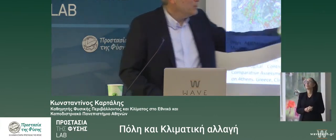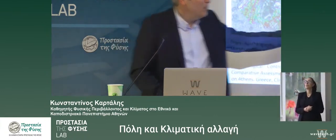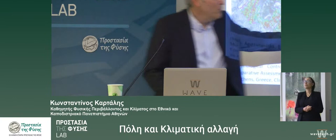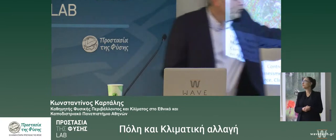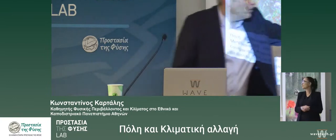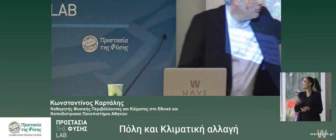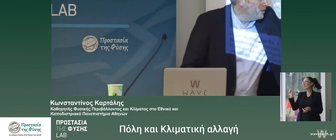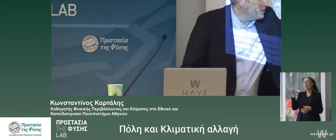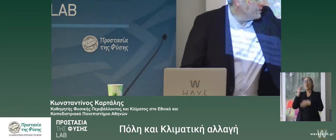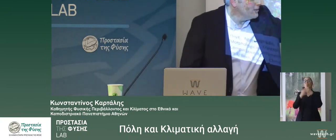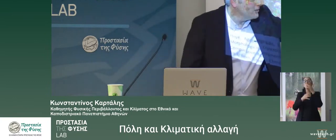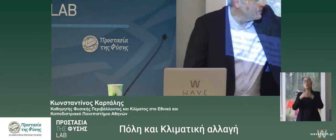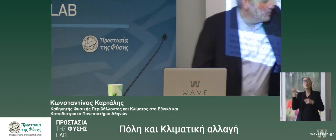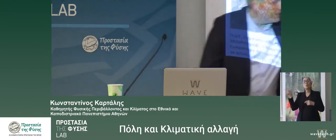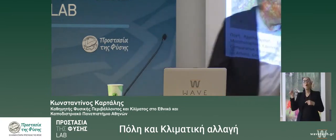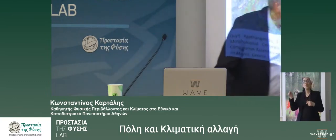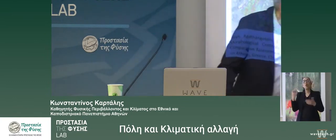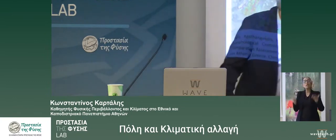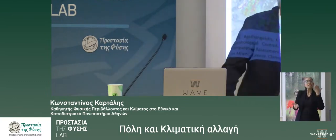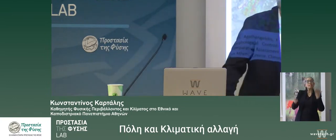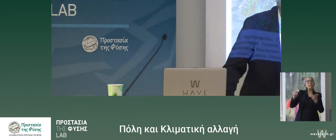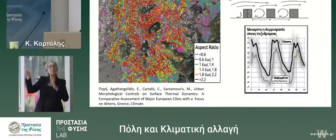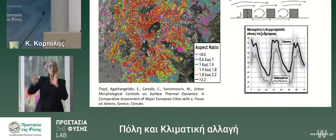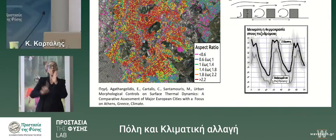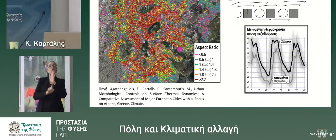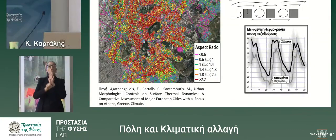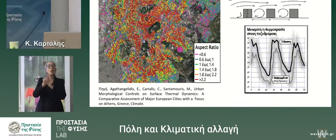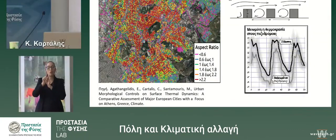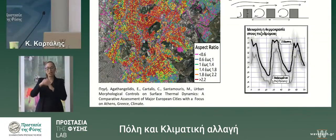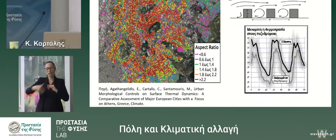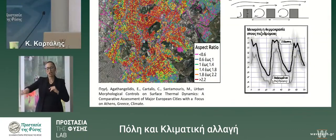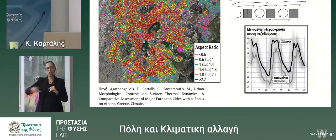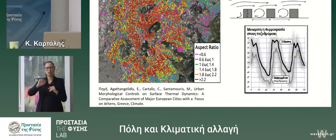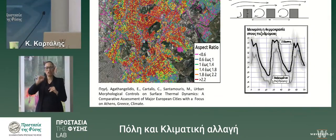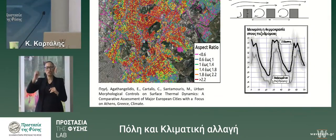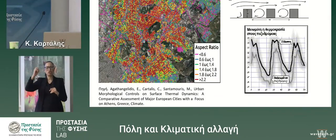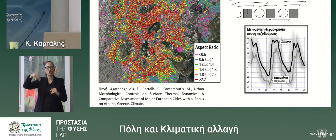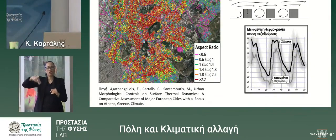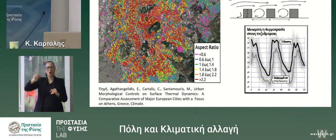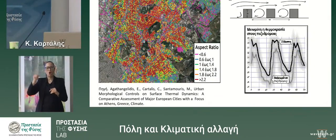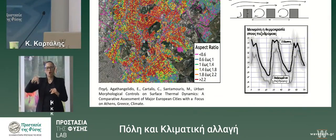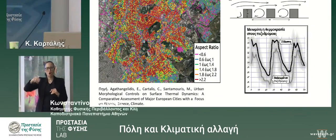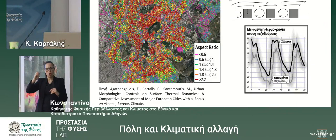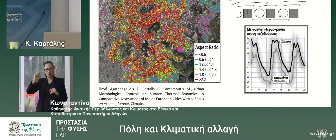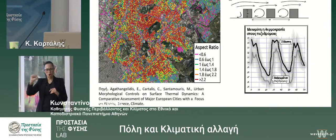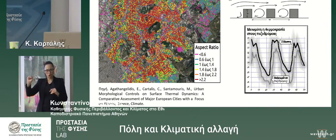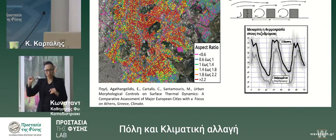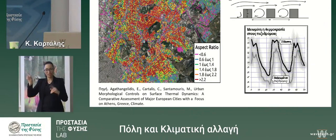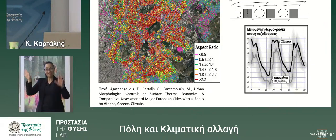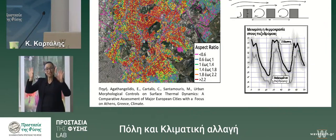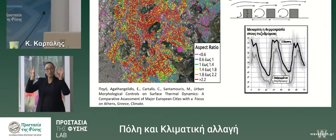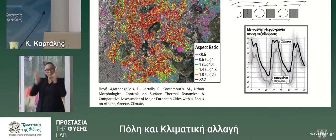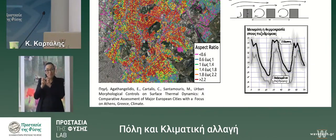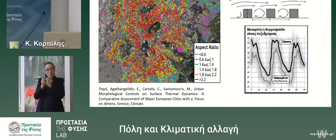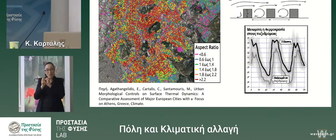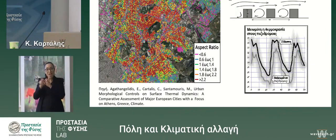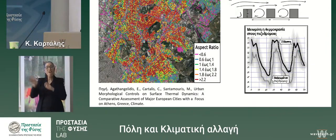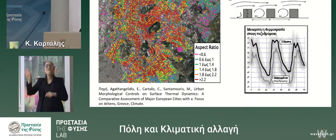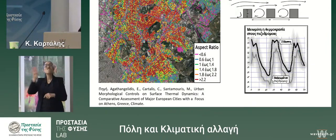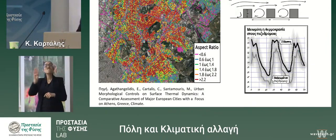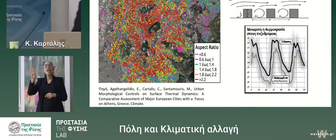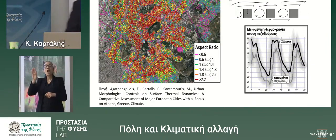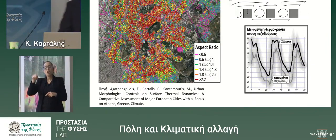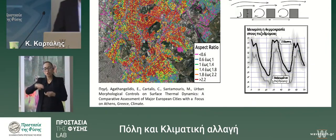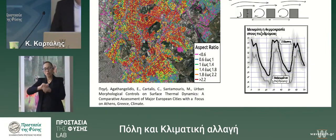Ναι. Να σας πω μόνο ότι εδώ είναι η σύγκριση της θερμοκρασίας στις Όλωνος, μαύρη καμπύλη, σκούρα και της Βαλαρίτου που